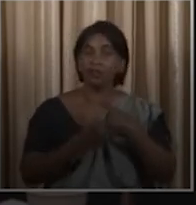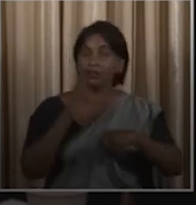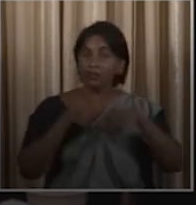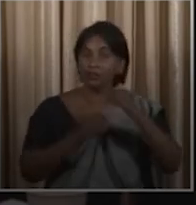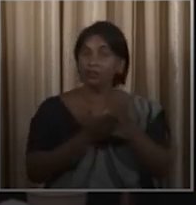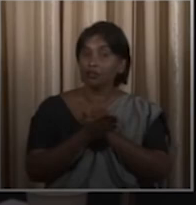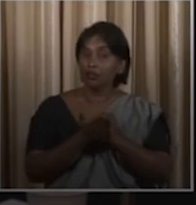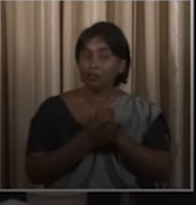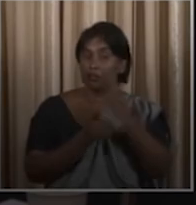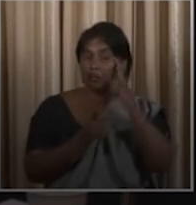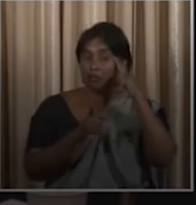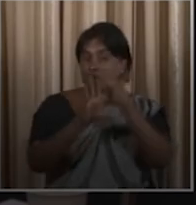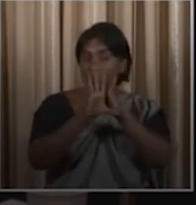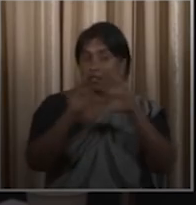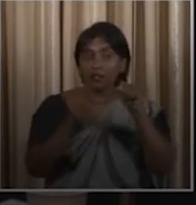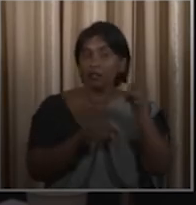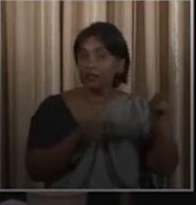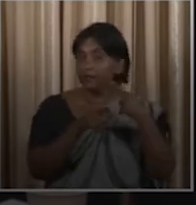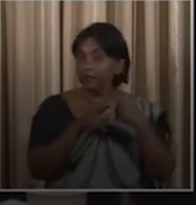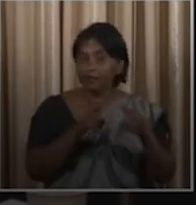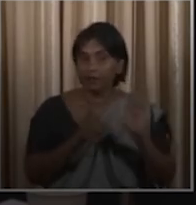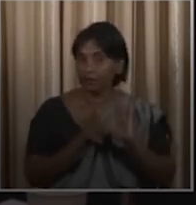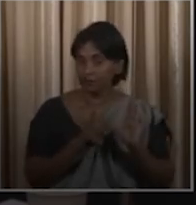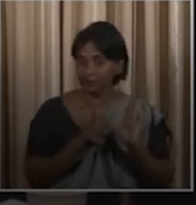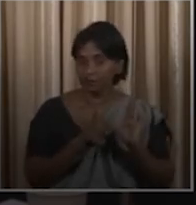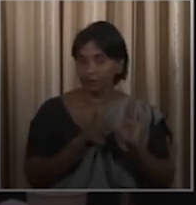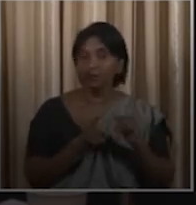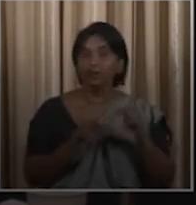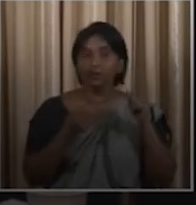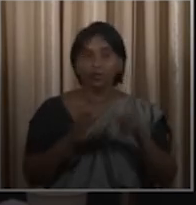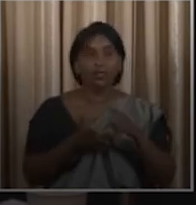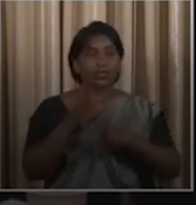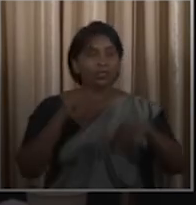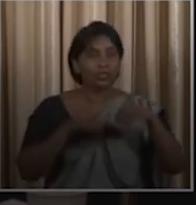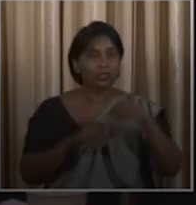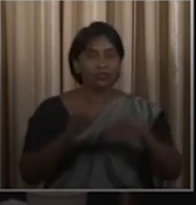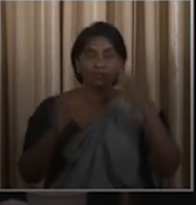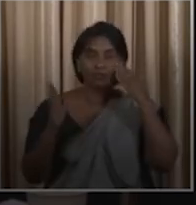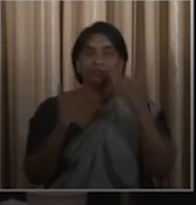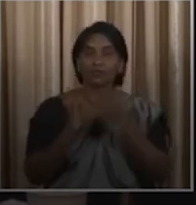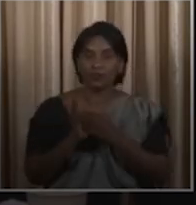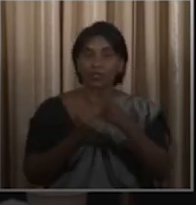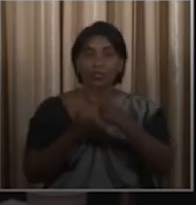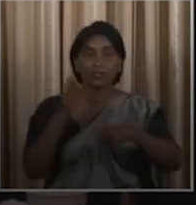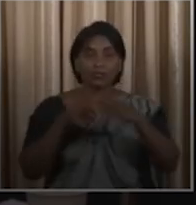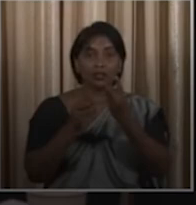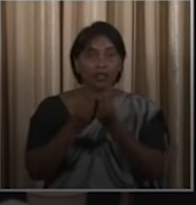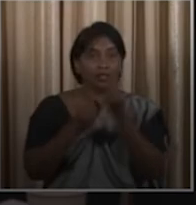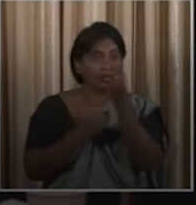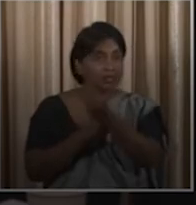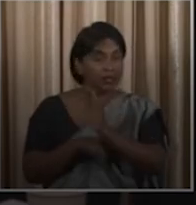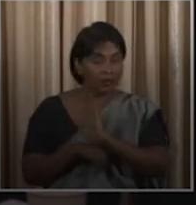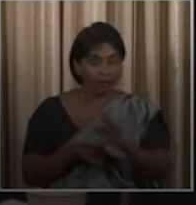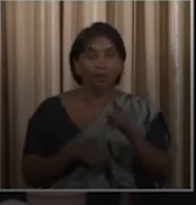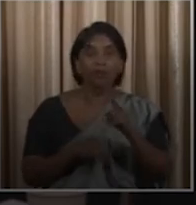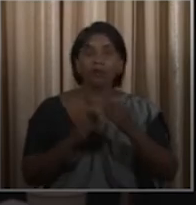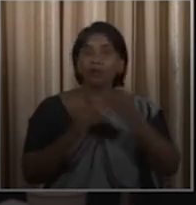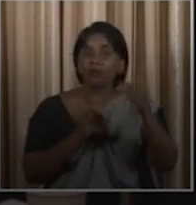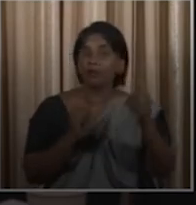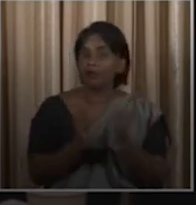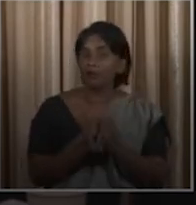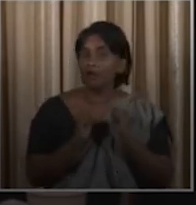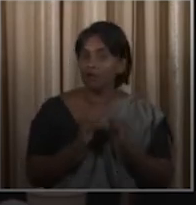Nemeyi. Dan api chanden sima haduot, ogolo chanden sali dini pakila, ilang mukata karan. Yata idang ganda sali